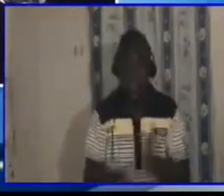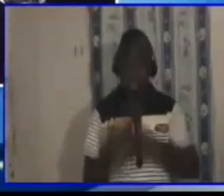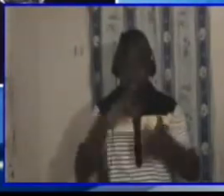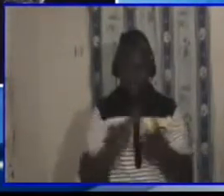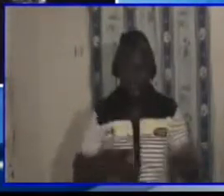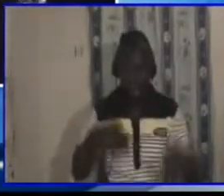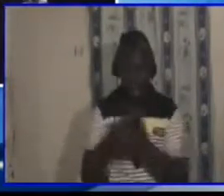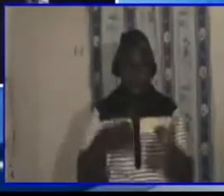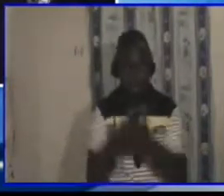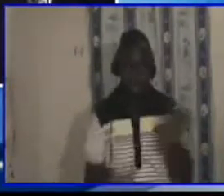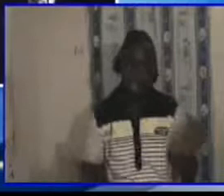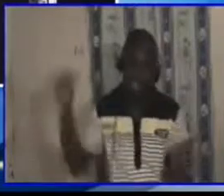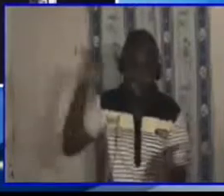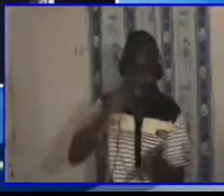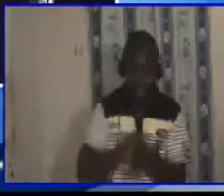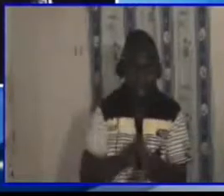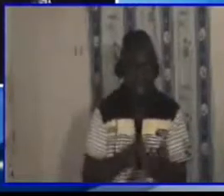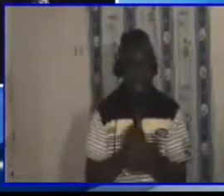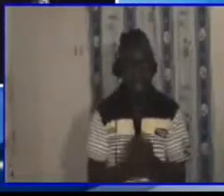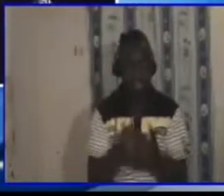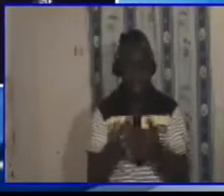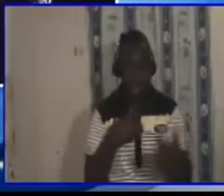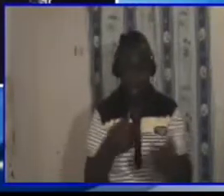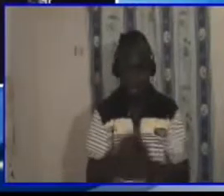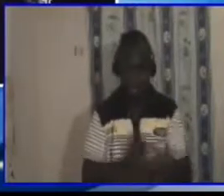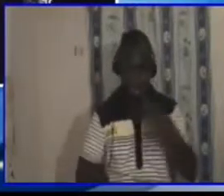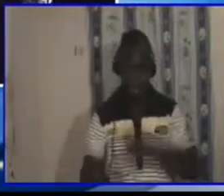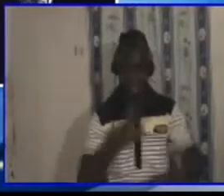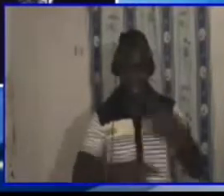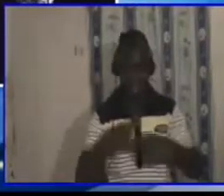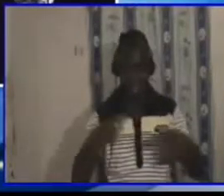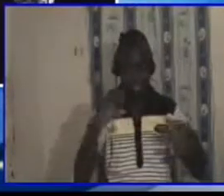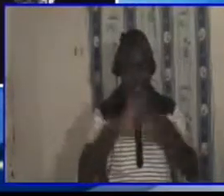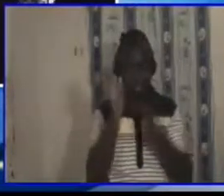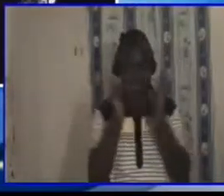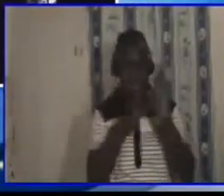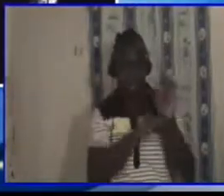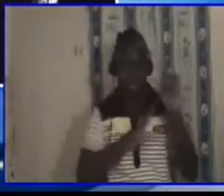la stessa cosa che è accaduta all'inizio